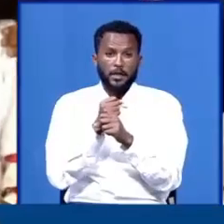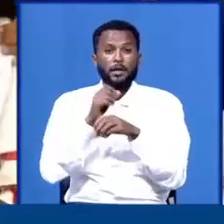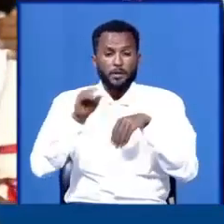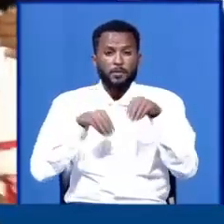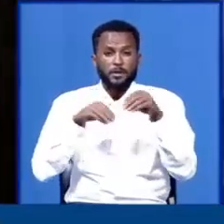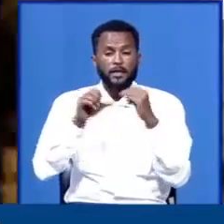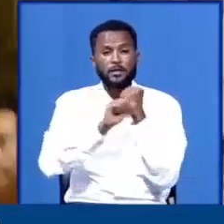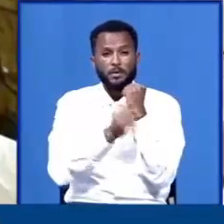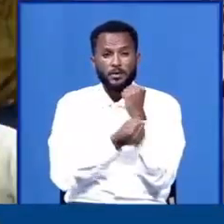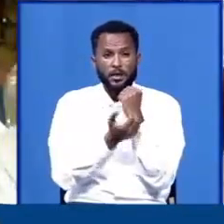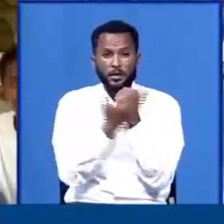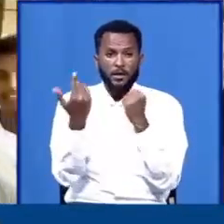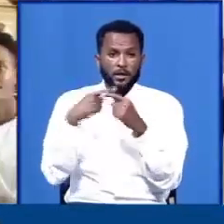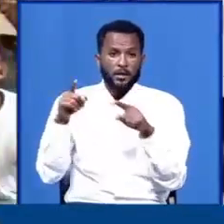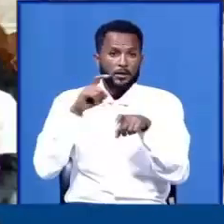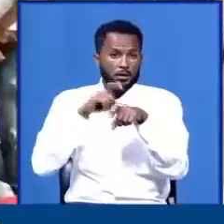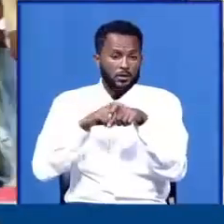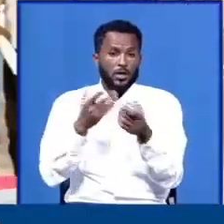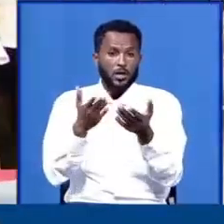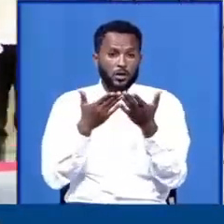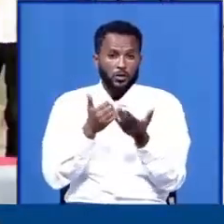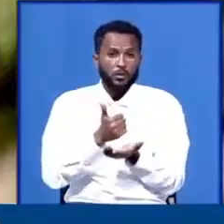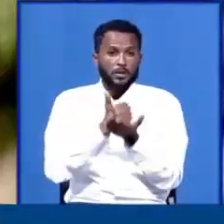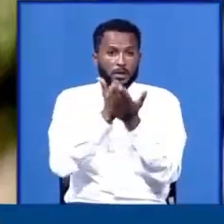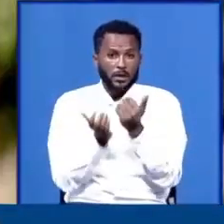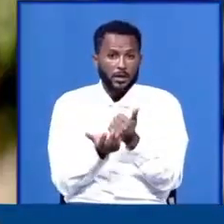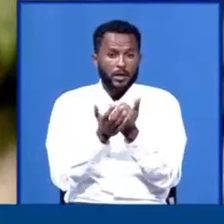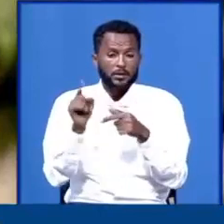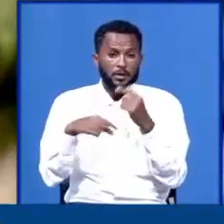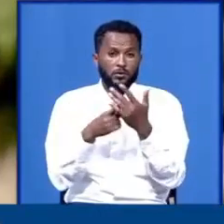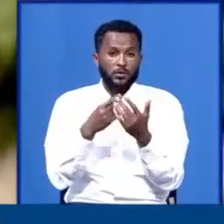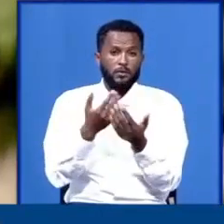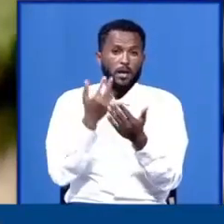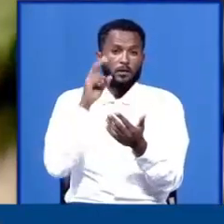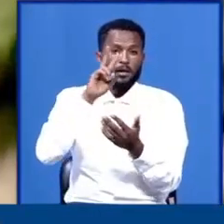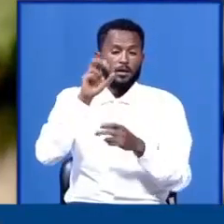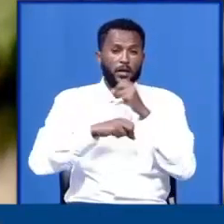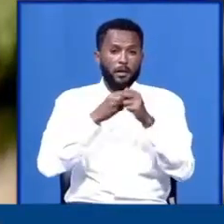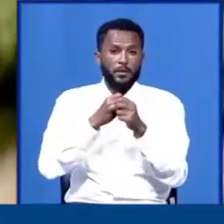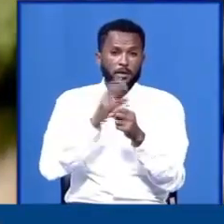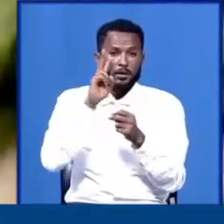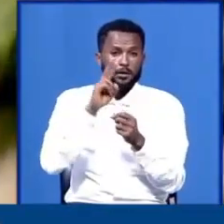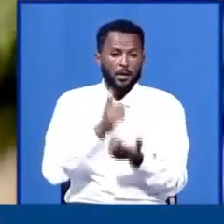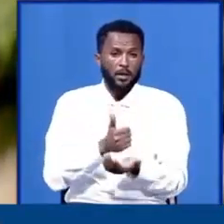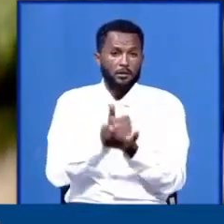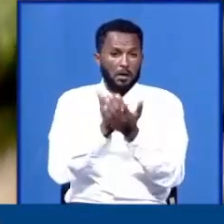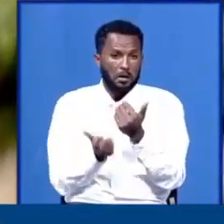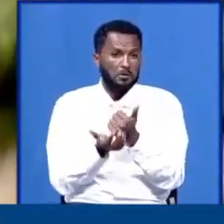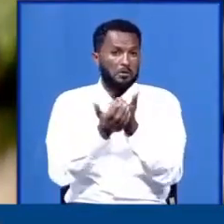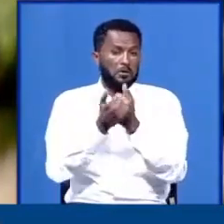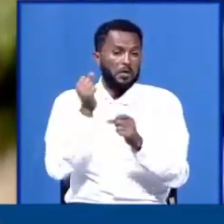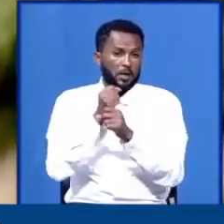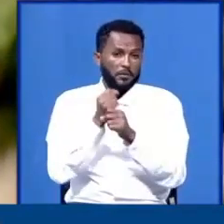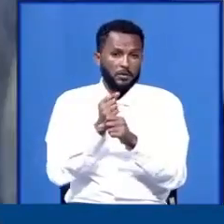እያ ተመስሪታ። ነገር ግን እቲ ግዜ ዝጠልዎ ምትሕጋዝ ስለ ዝነበረ ኣብቲ ዝሓለፈ 2 ዓመት ኣብ ምትሕጋዝ ያላ ሰርሐት መፅያ ኣብ